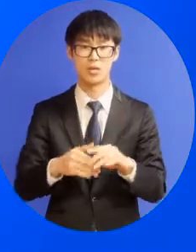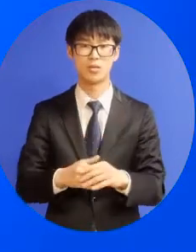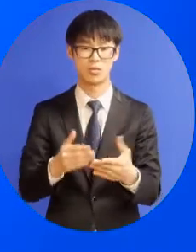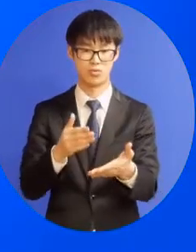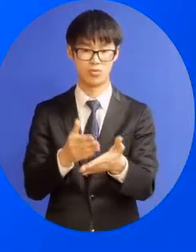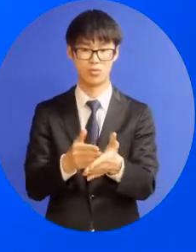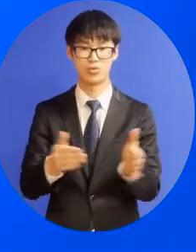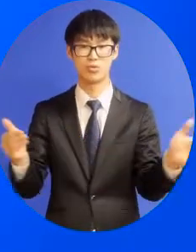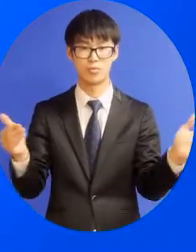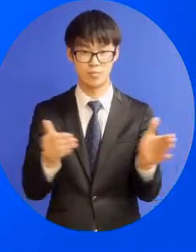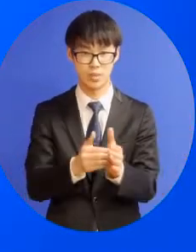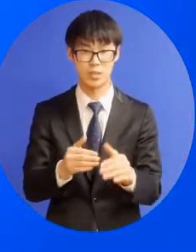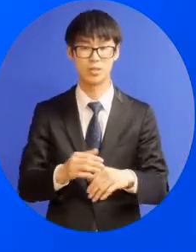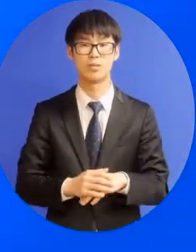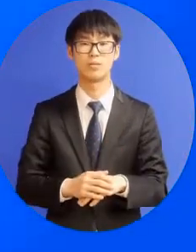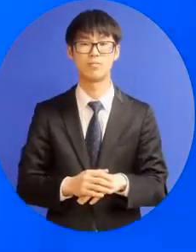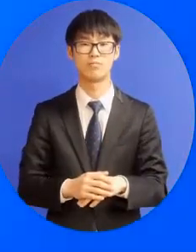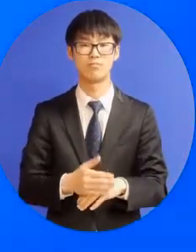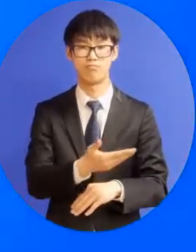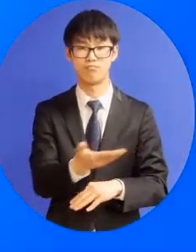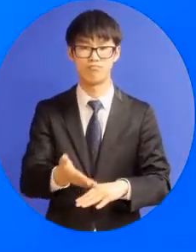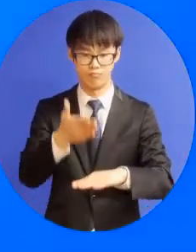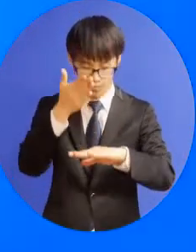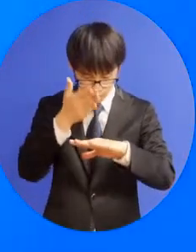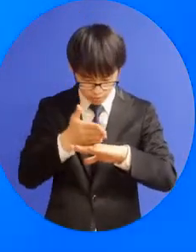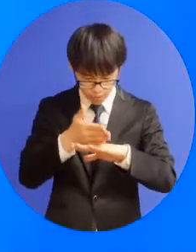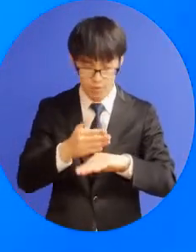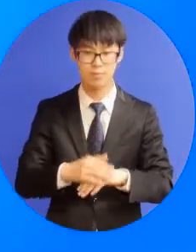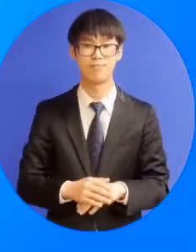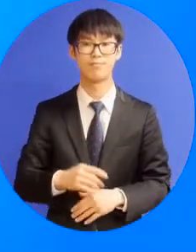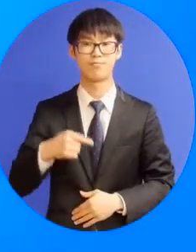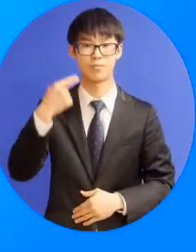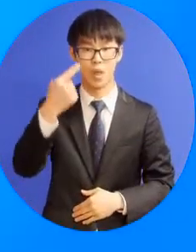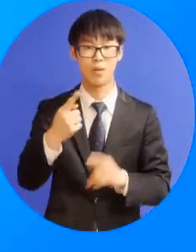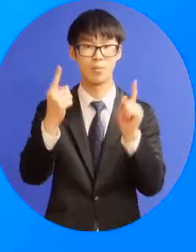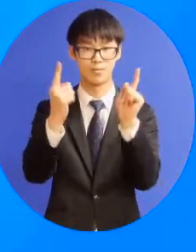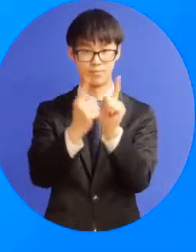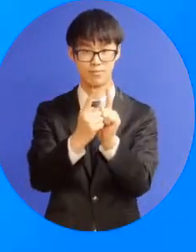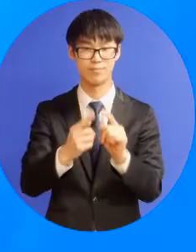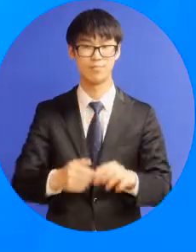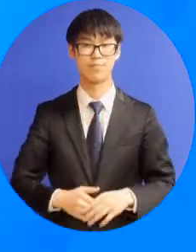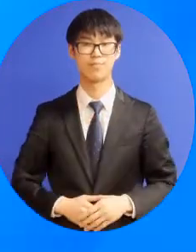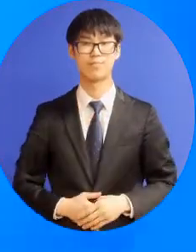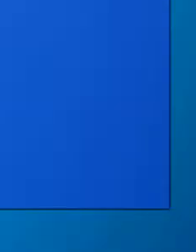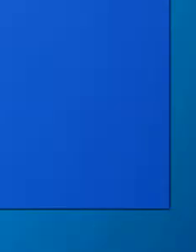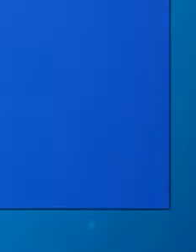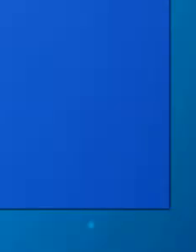시정 뉴스를 마치겠습니다. 시청해주신 여러분 고맙습니다. 다음 회에 뵙겠습니다.